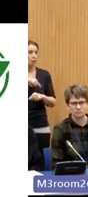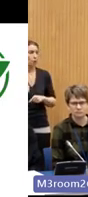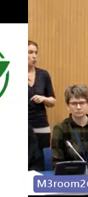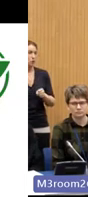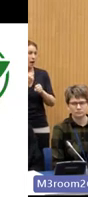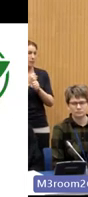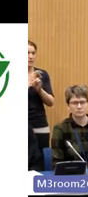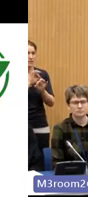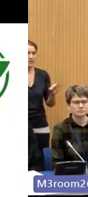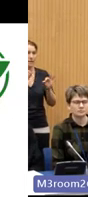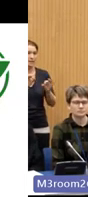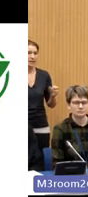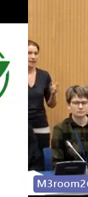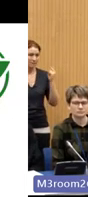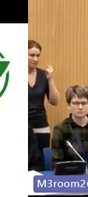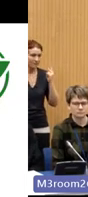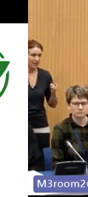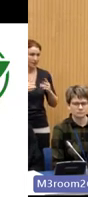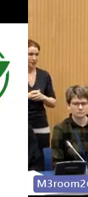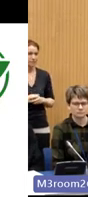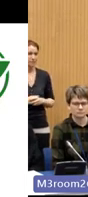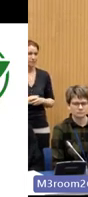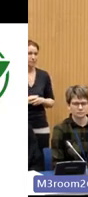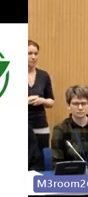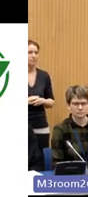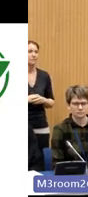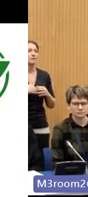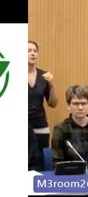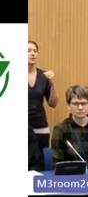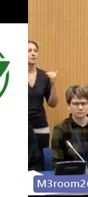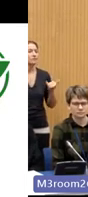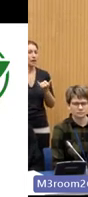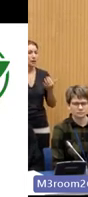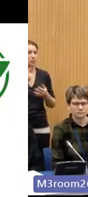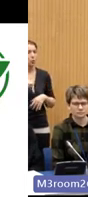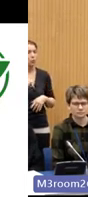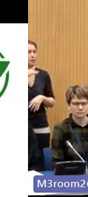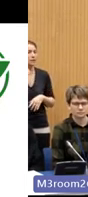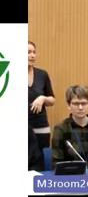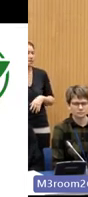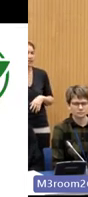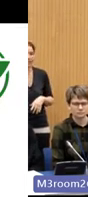wichtig. Wir sagen immer gerne, unsere Telefonnummer ist die